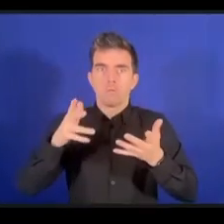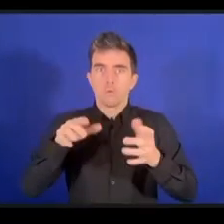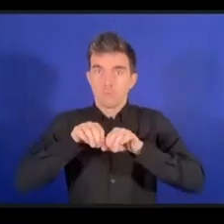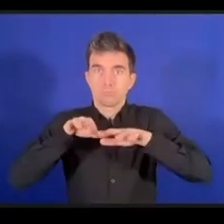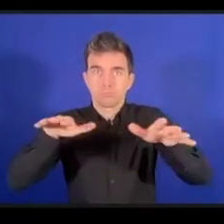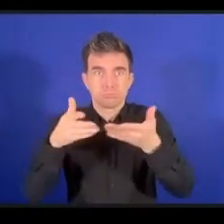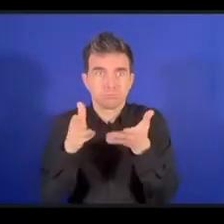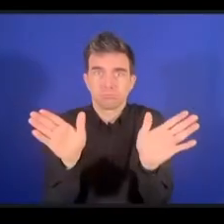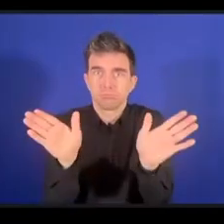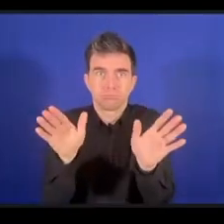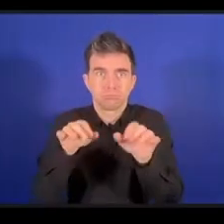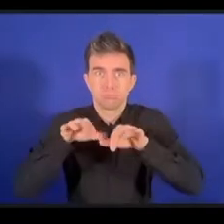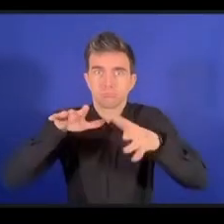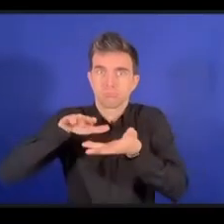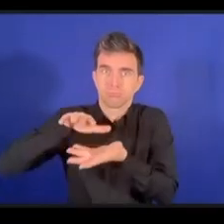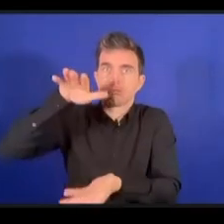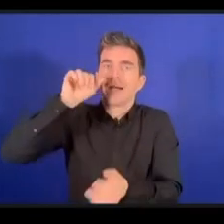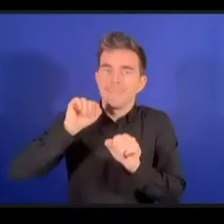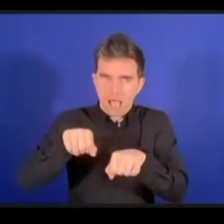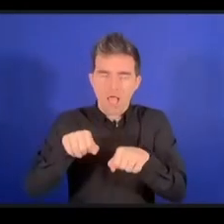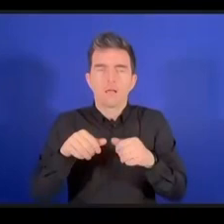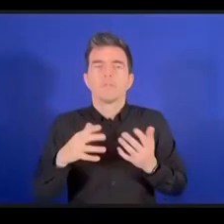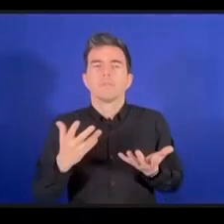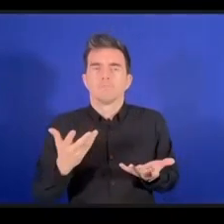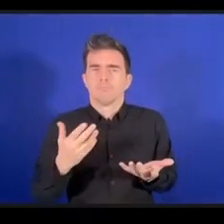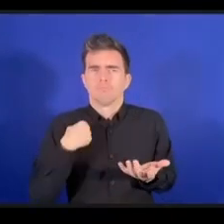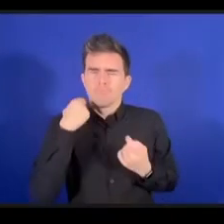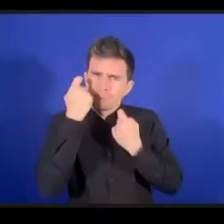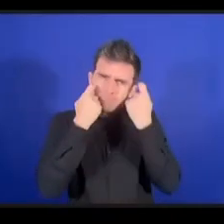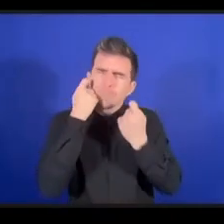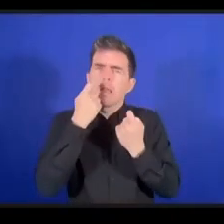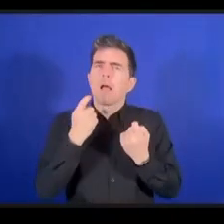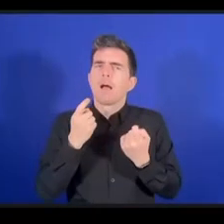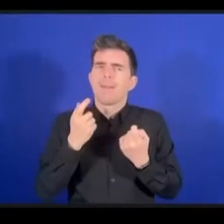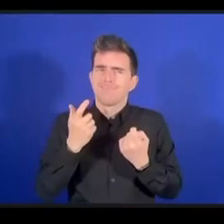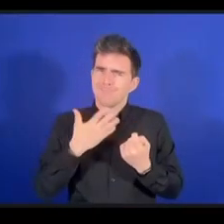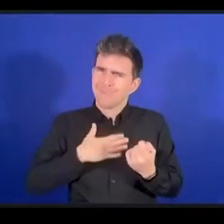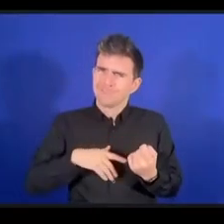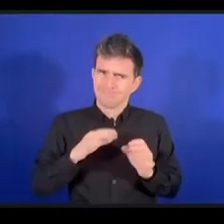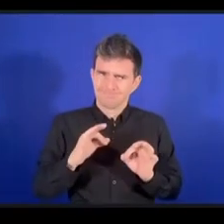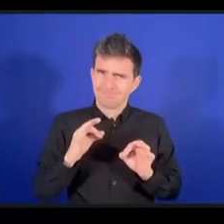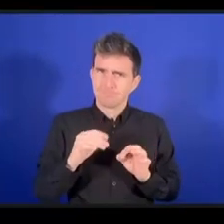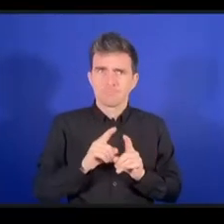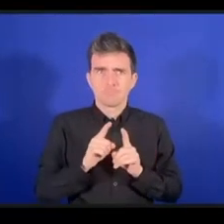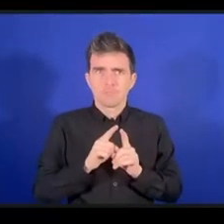等的、可及的，而且必须是这个以人为本的，